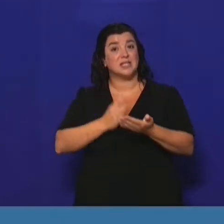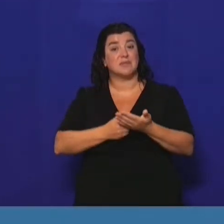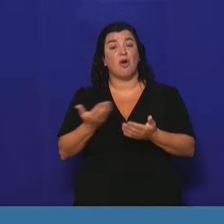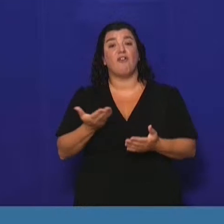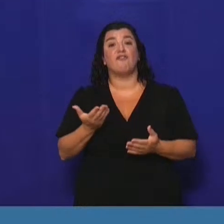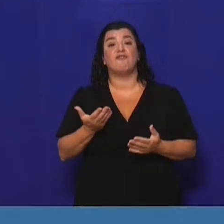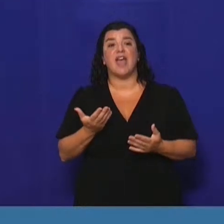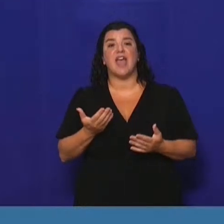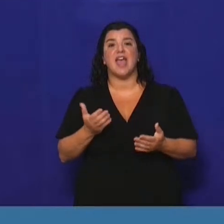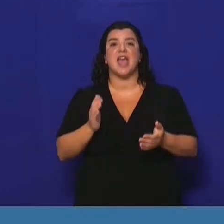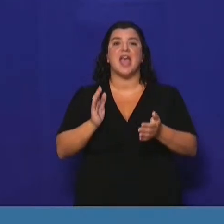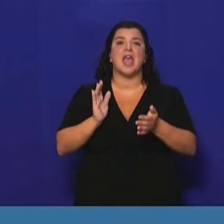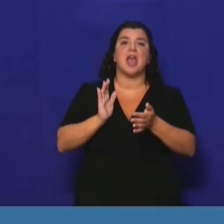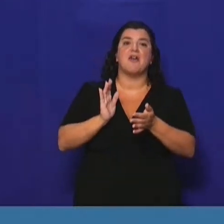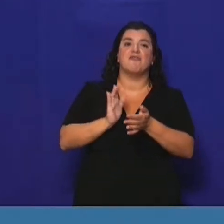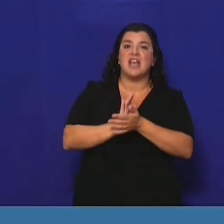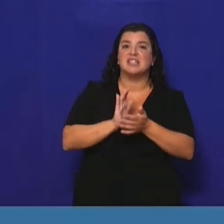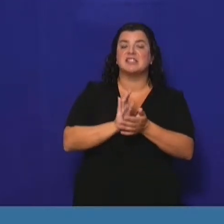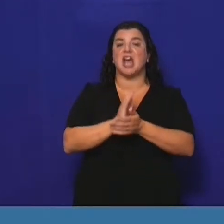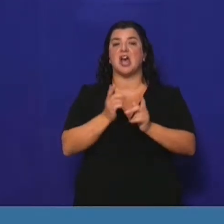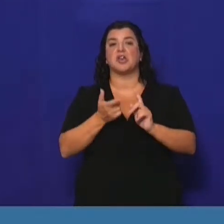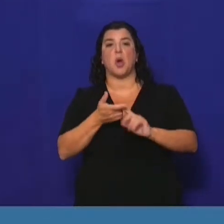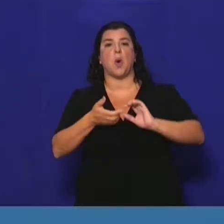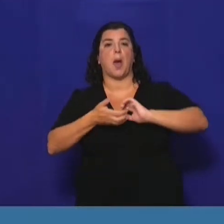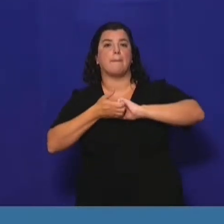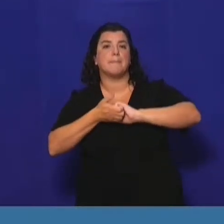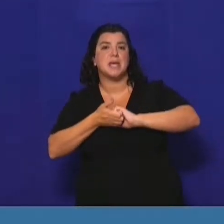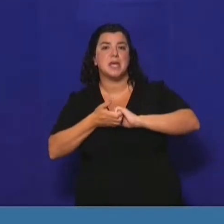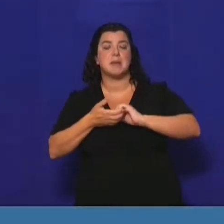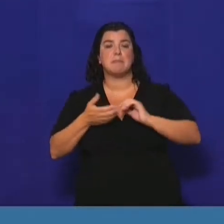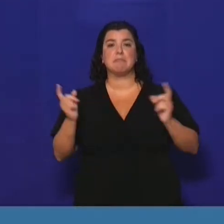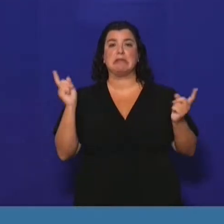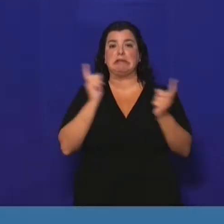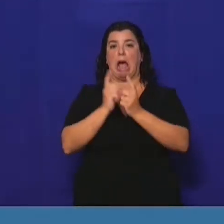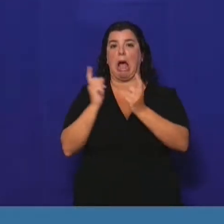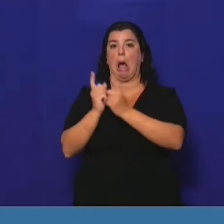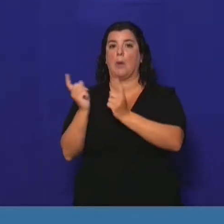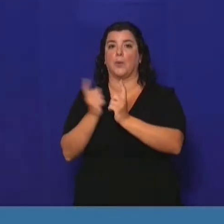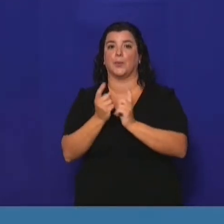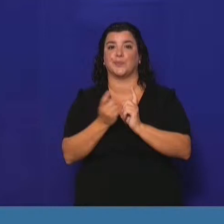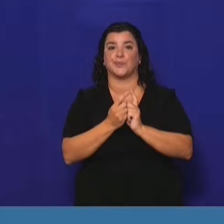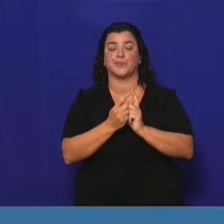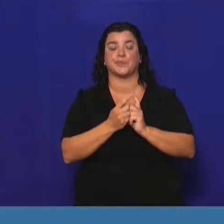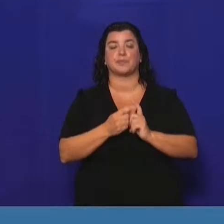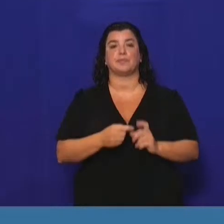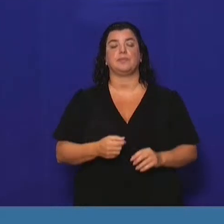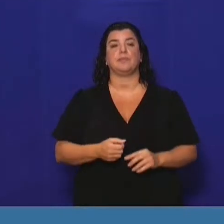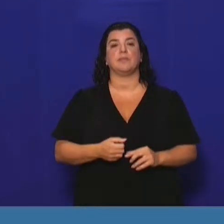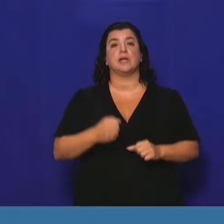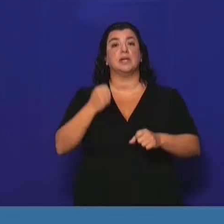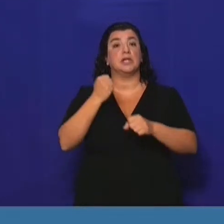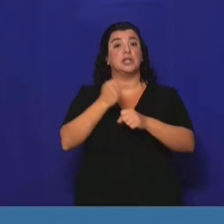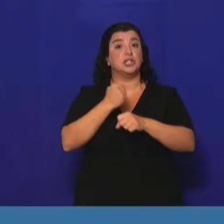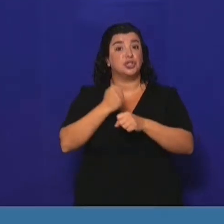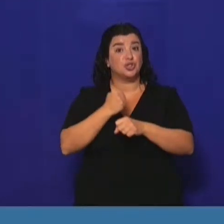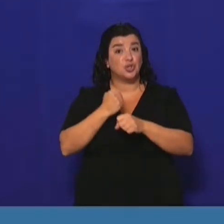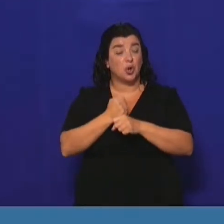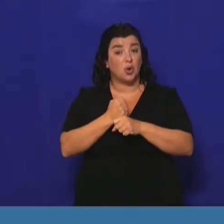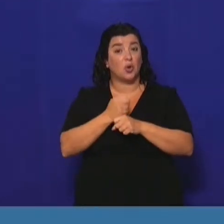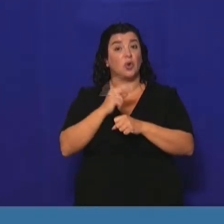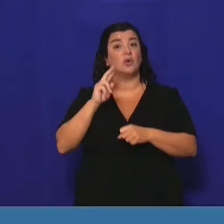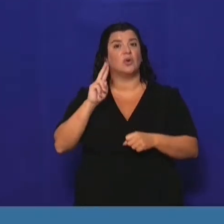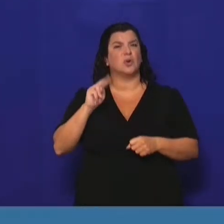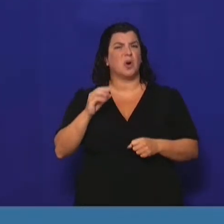gatherings kemm li jkunu ta' ħbieb, kemm ta' kollegi u anka ta' familja. Workplace ukoll qegħdin naraw xejra fejn kellna ftit